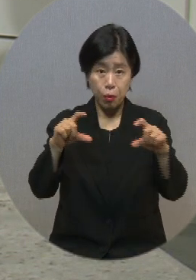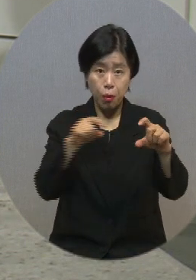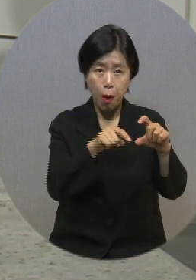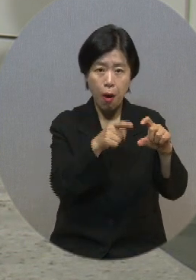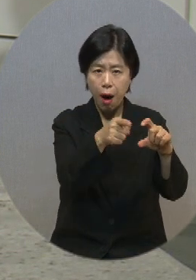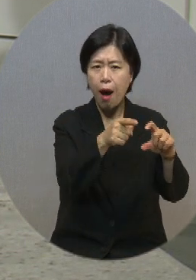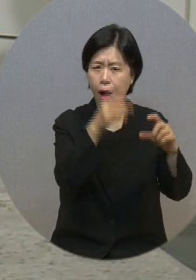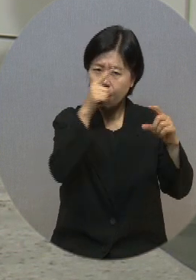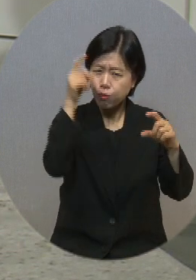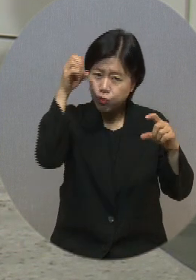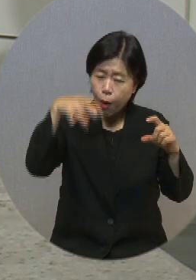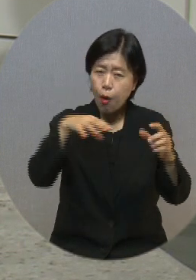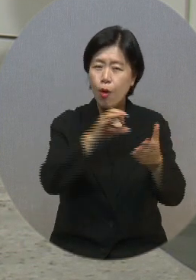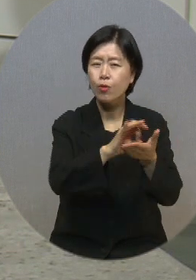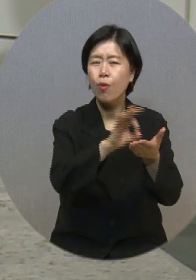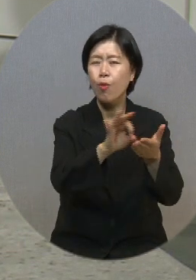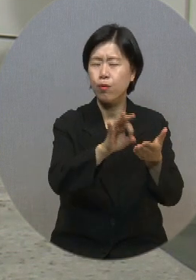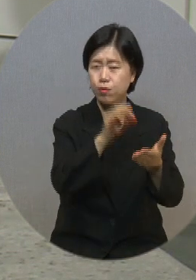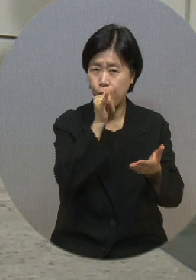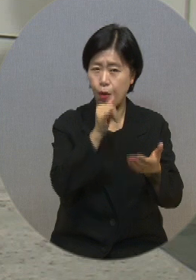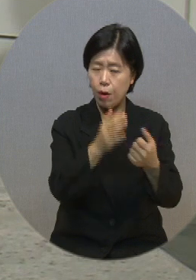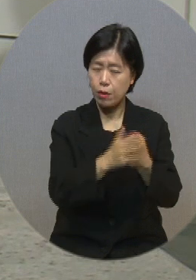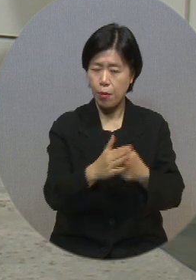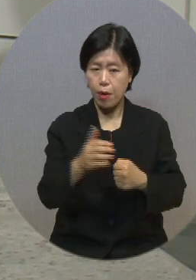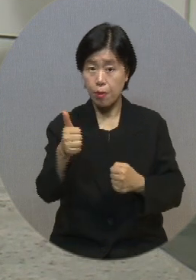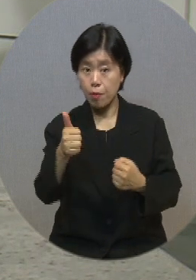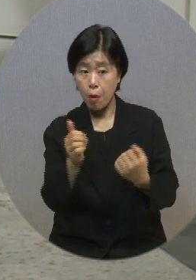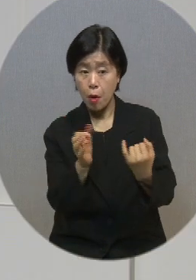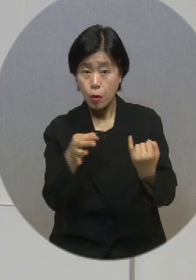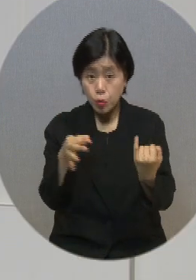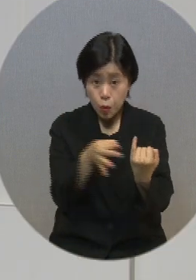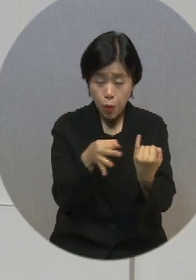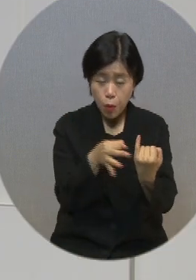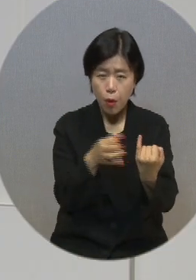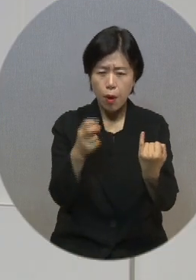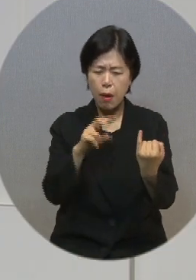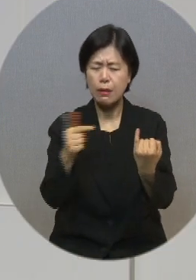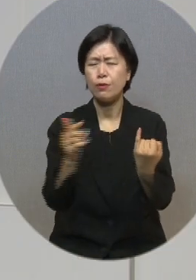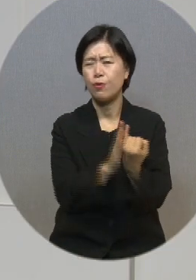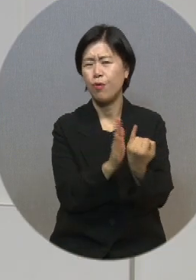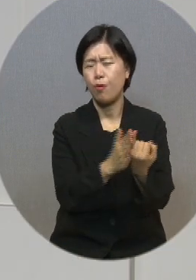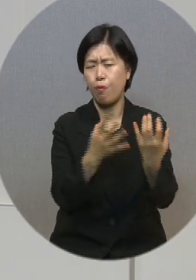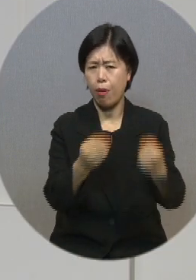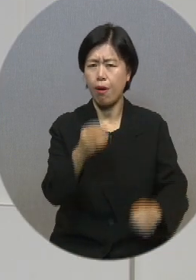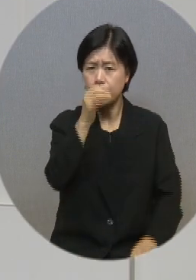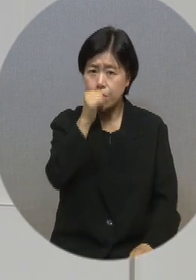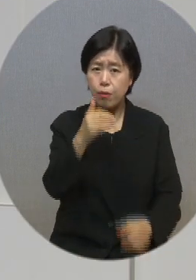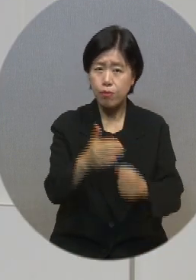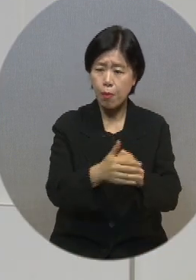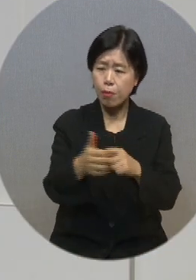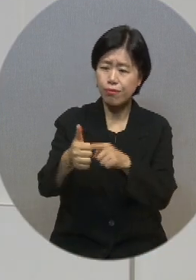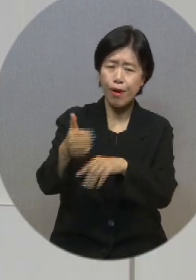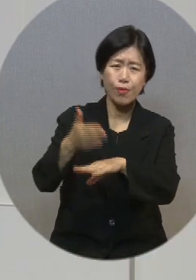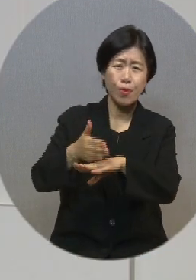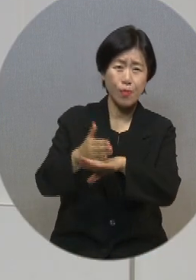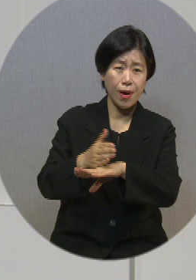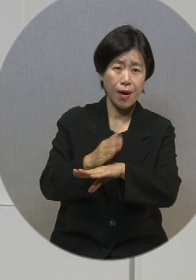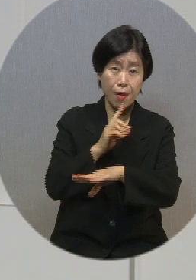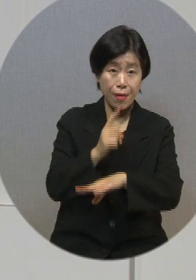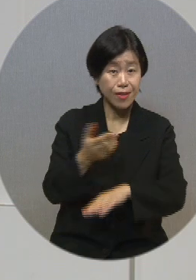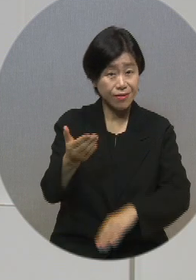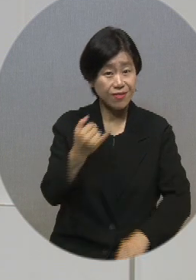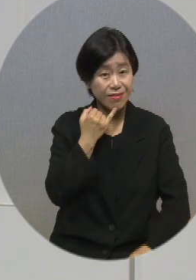뒷받침 네. 그 마음이 네네. 굉장히 그 참 멋있는 거예요. 예예. 남편분에게 아주 그 감사하다는 말씀